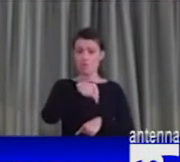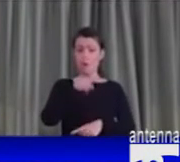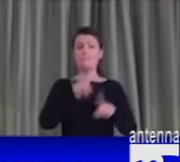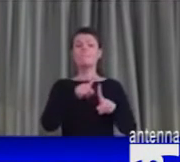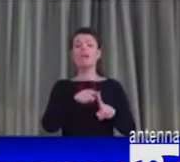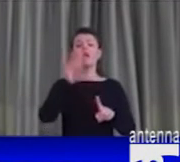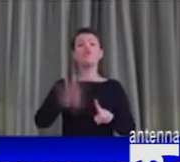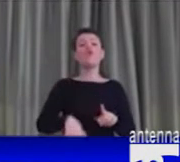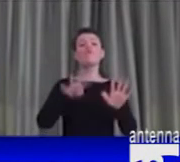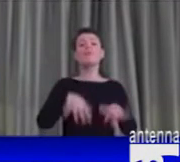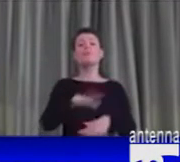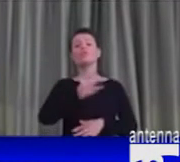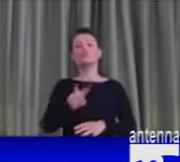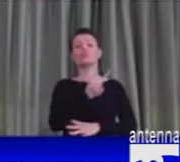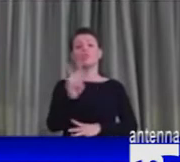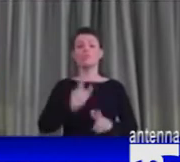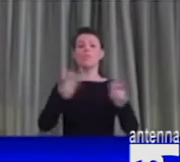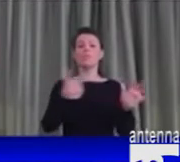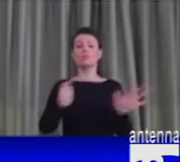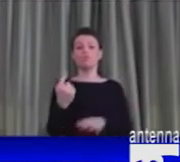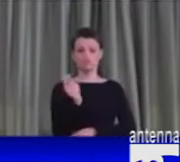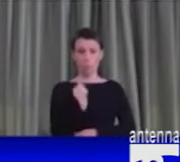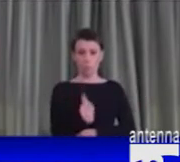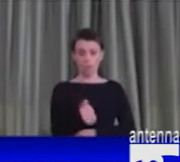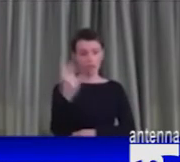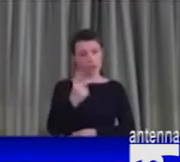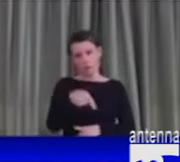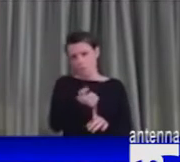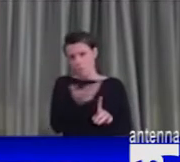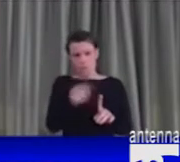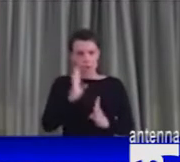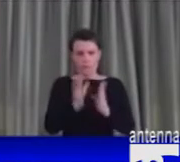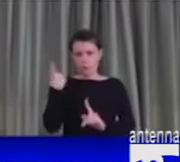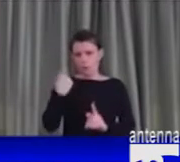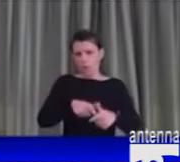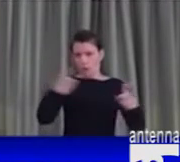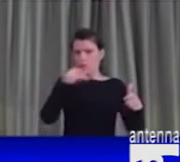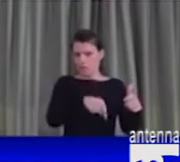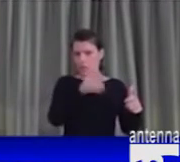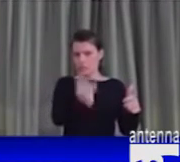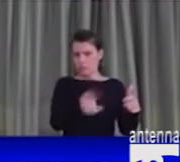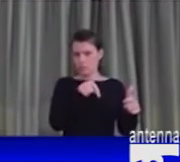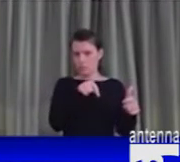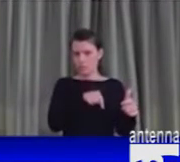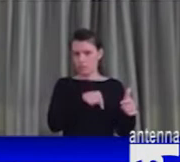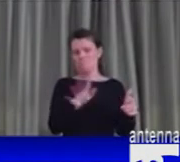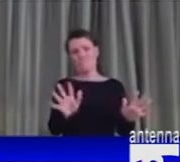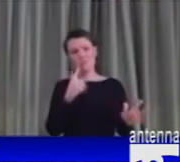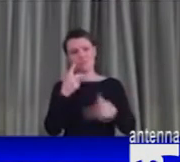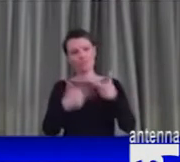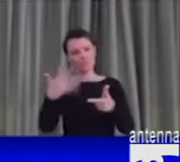9522 più 611, quindi sicuramente un dato in incremento rispetto a ieri, però come vi dicevo il